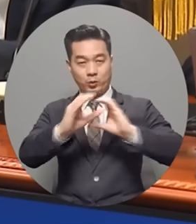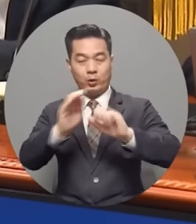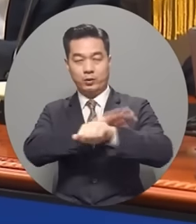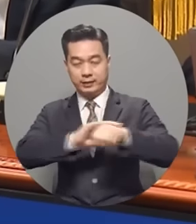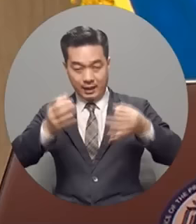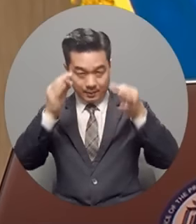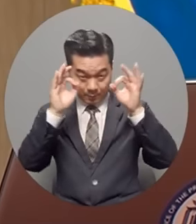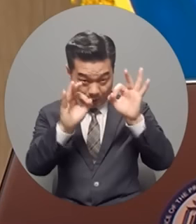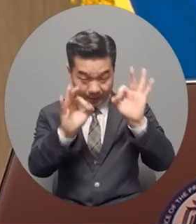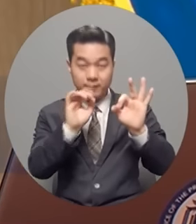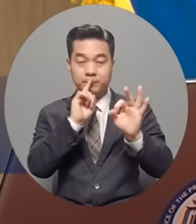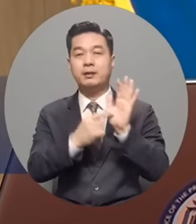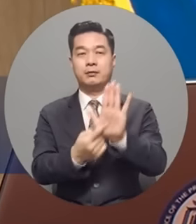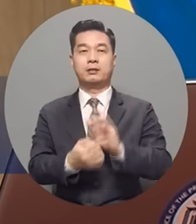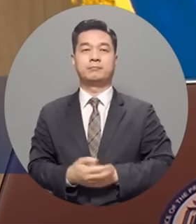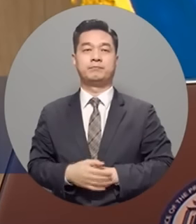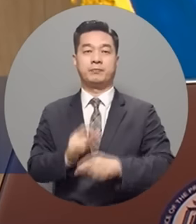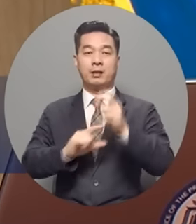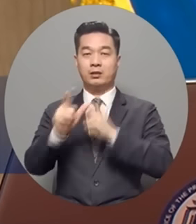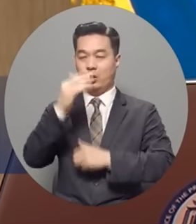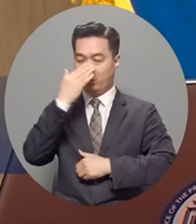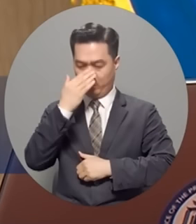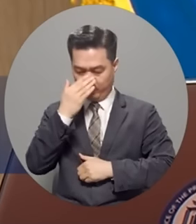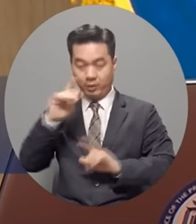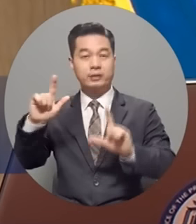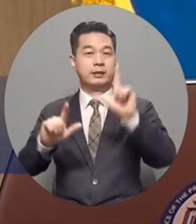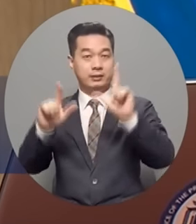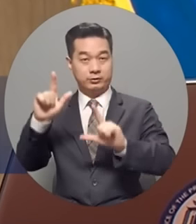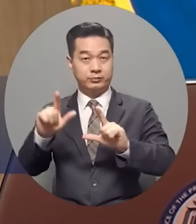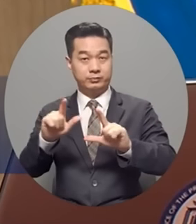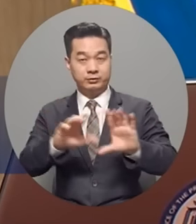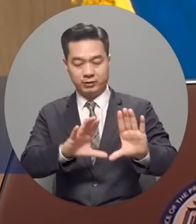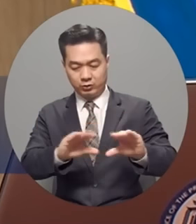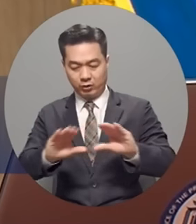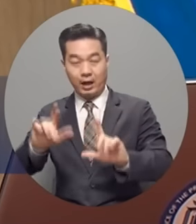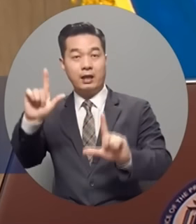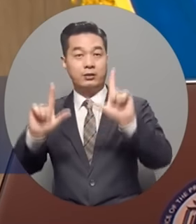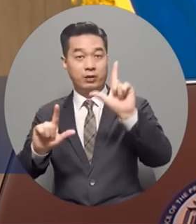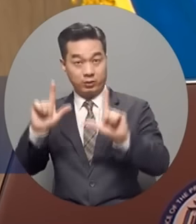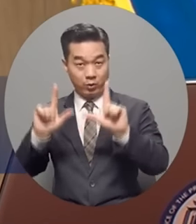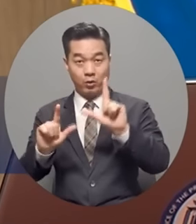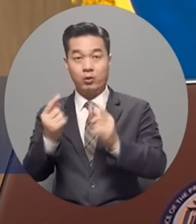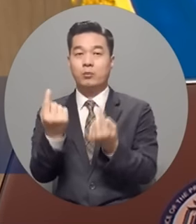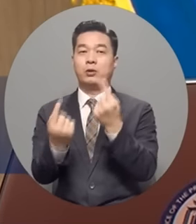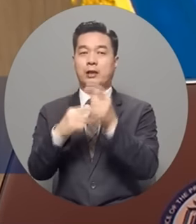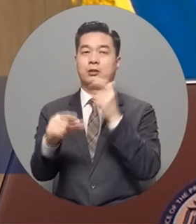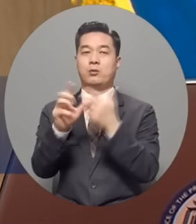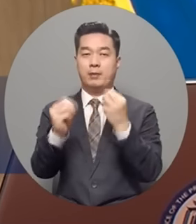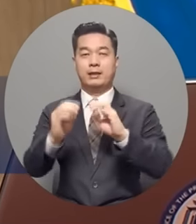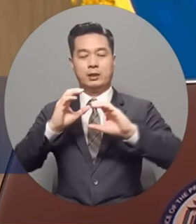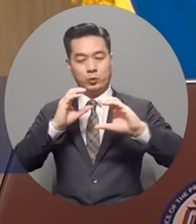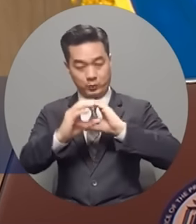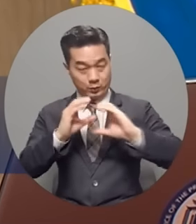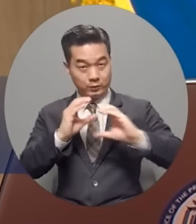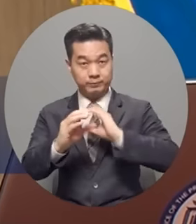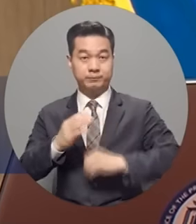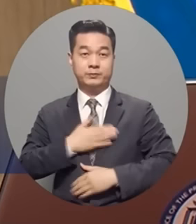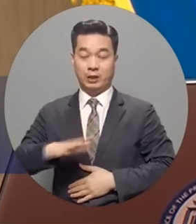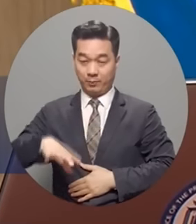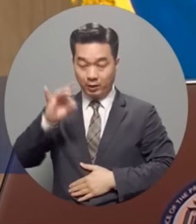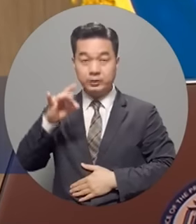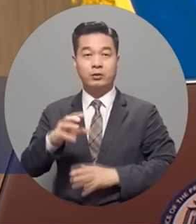강조했습니다. 더 낮은 자세와 유연한 태도로 보다 많이 소통하고